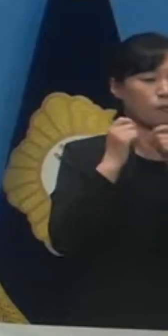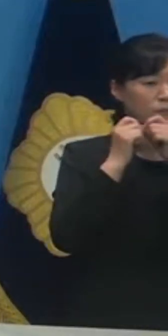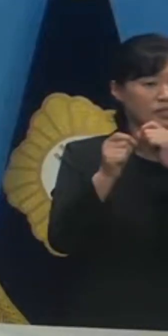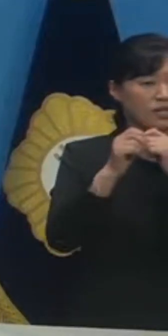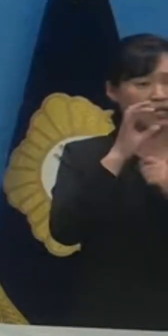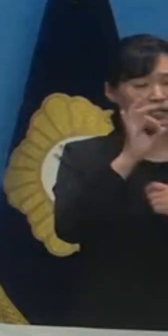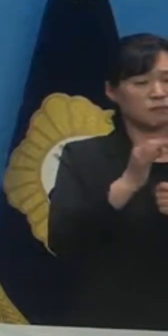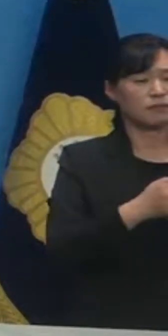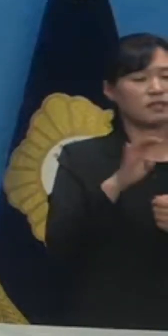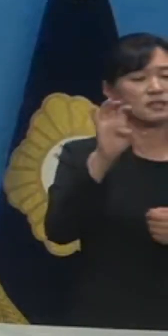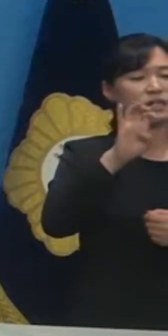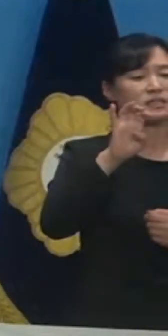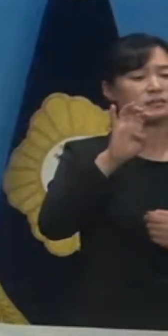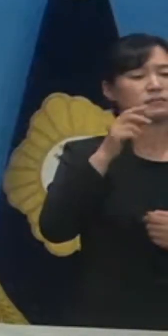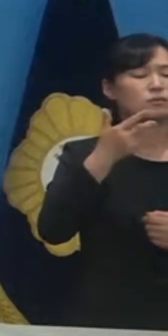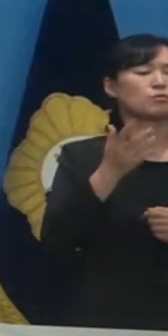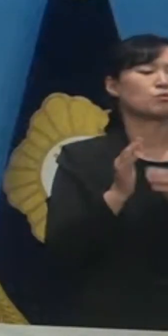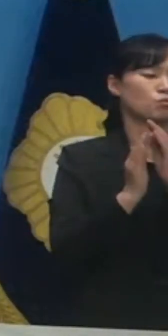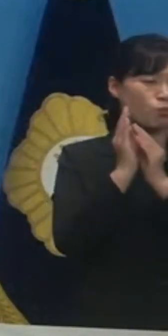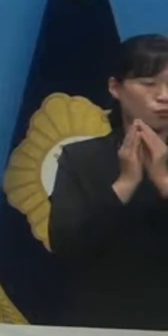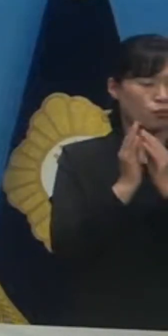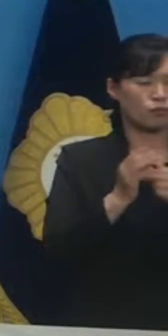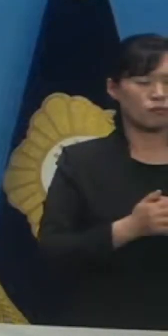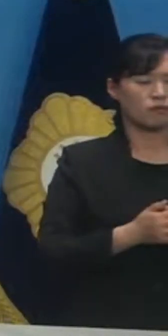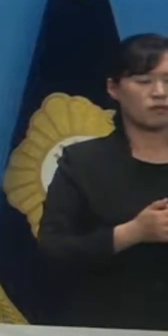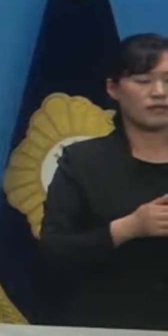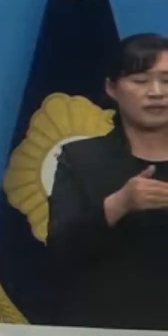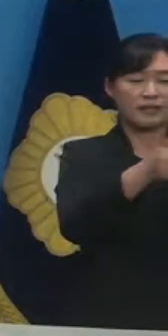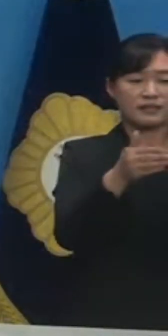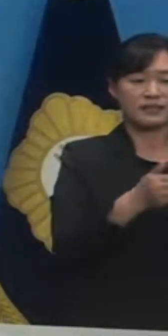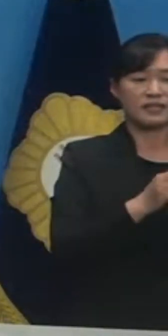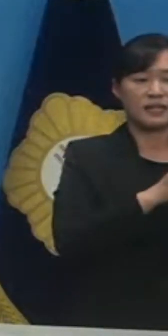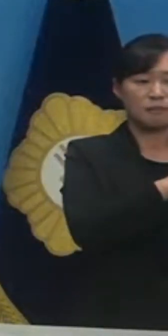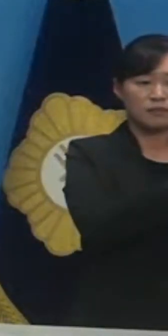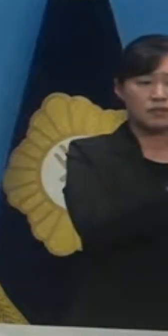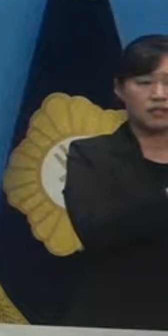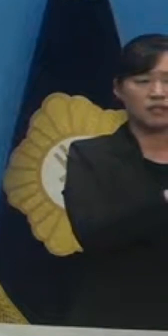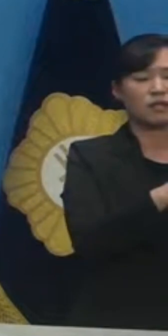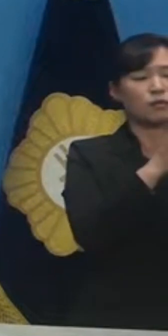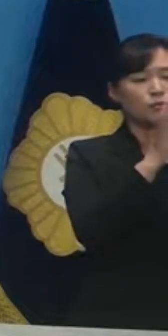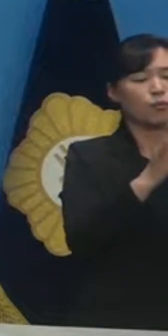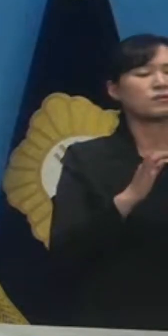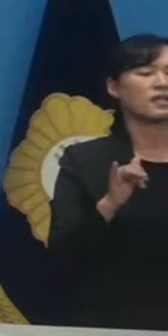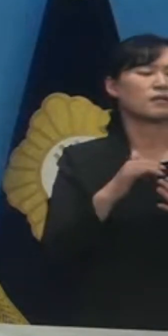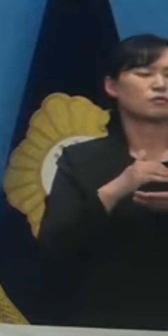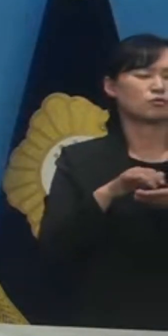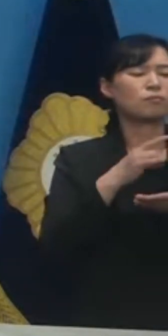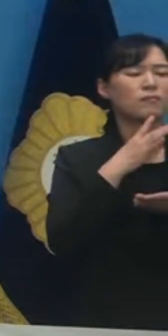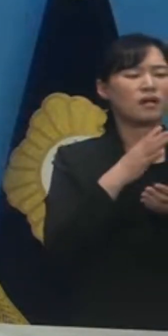금액은 약 47조, 이 단체에 가입된 액수, 그리고 인원만